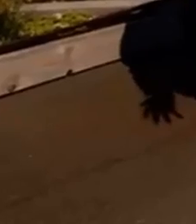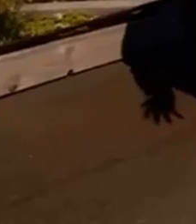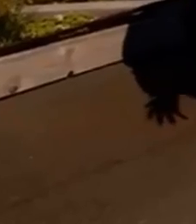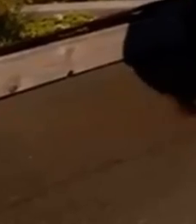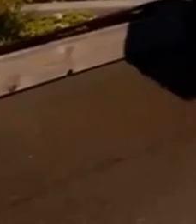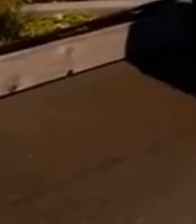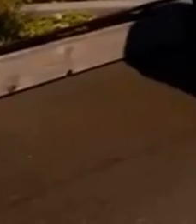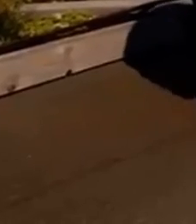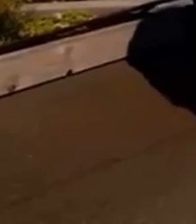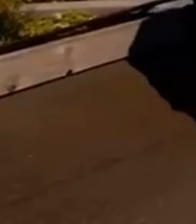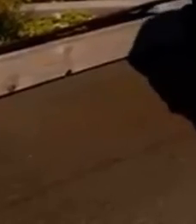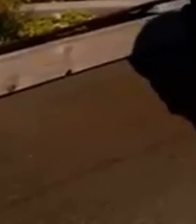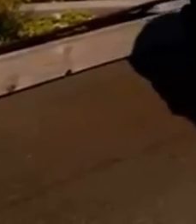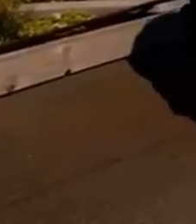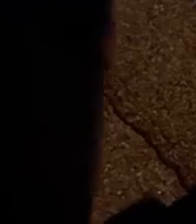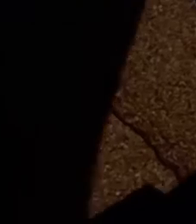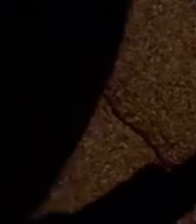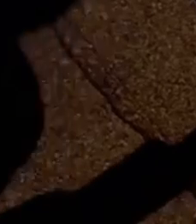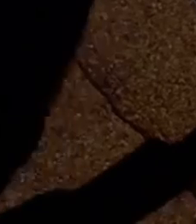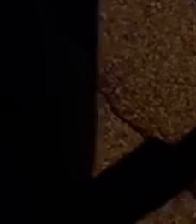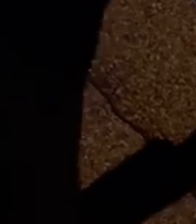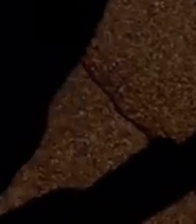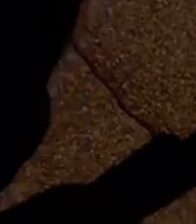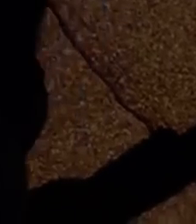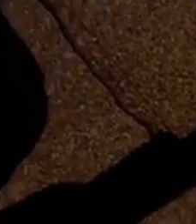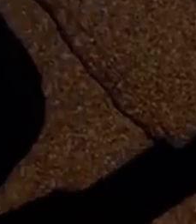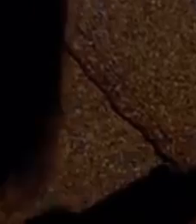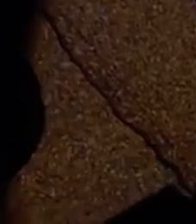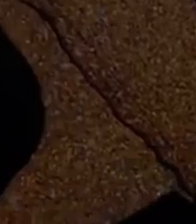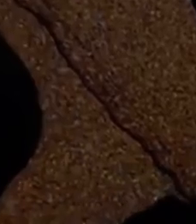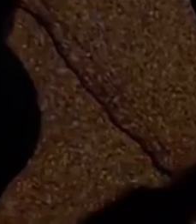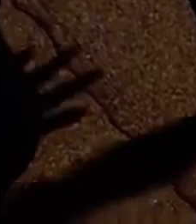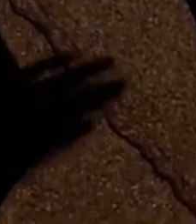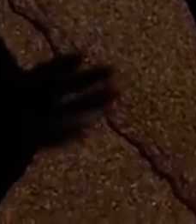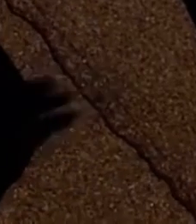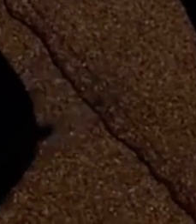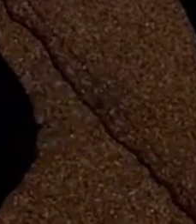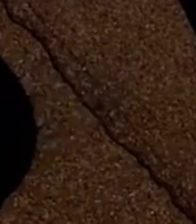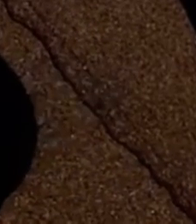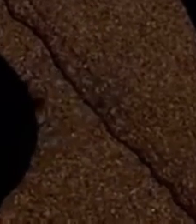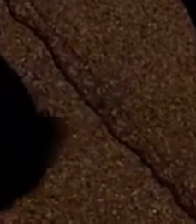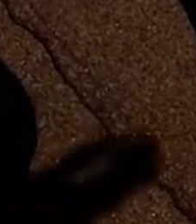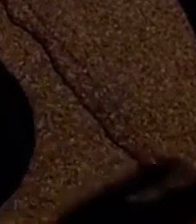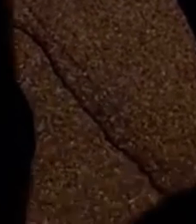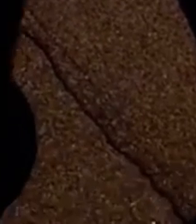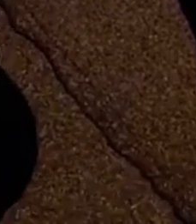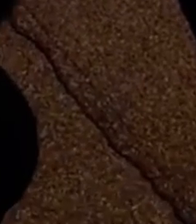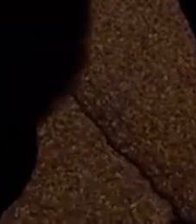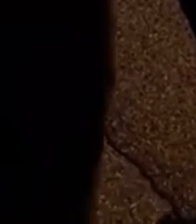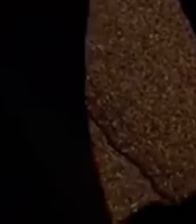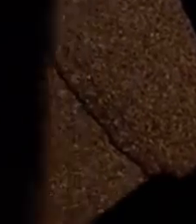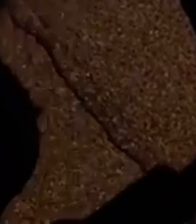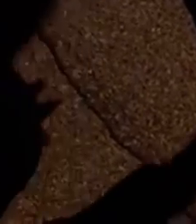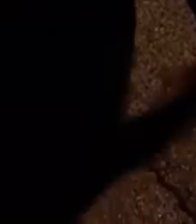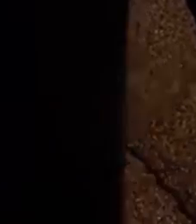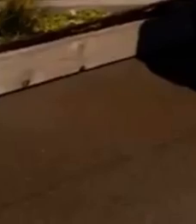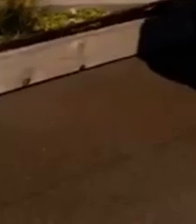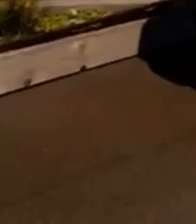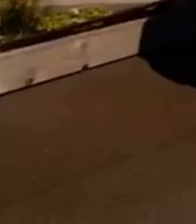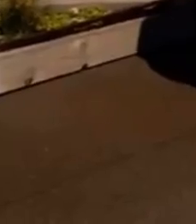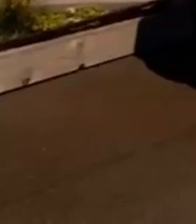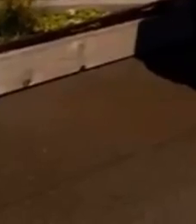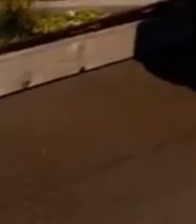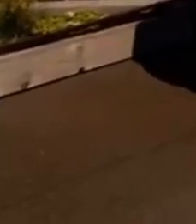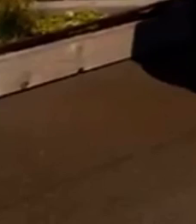عميقة جدا في أبنية تريد أن يكون لديها إطلالة، ويمكنك أن ترى أن مكانك الخاص سيكون بعيدا عن الإطلالة الخارجية،